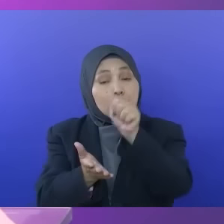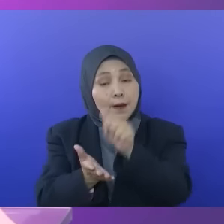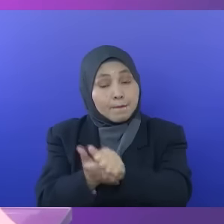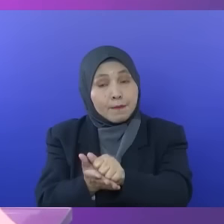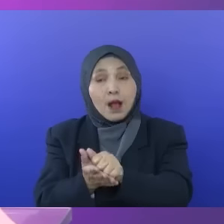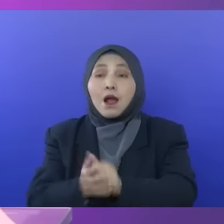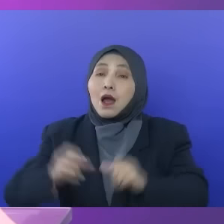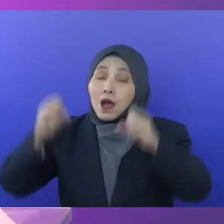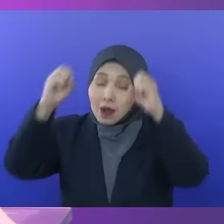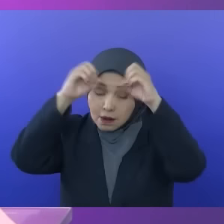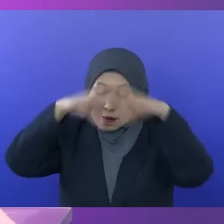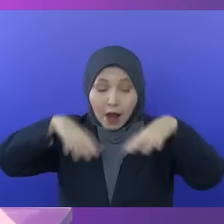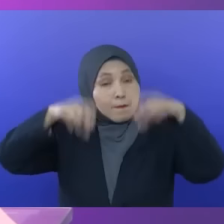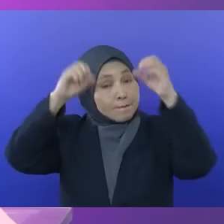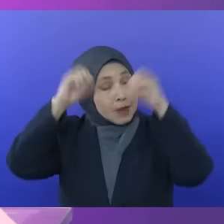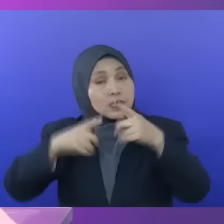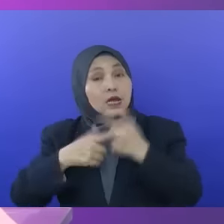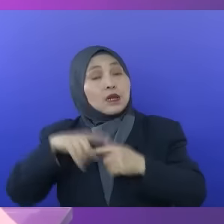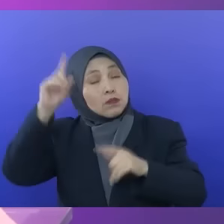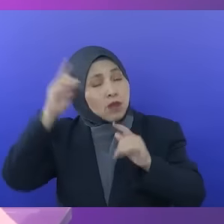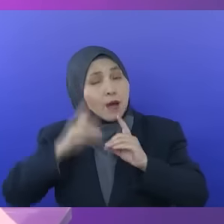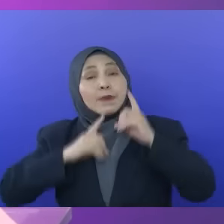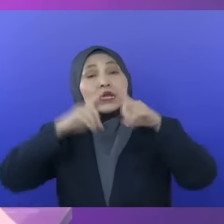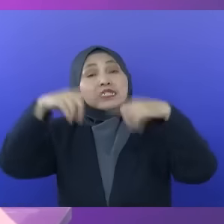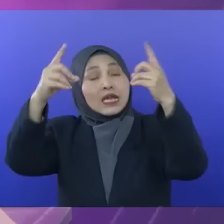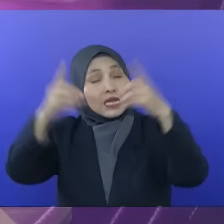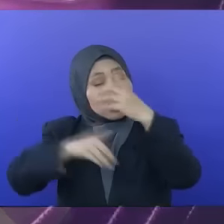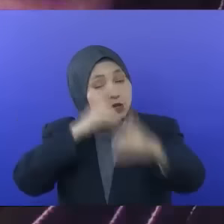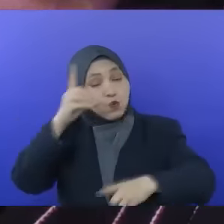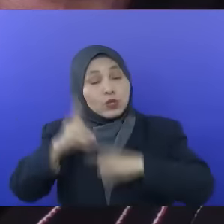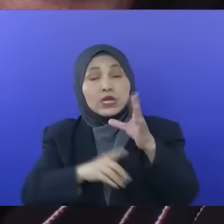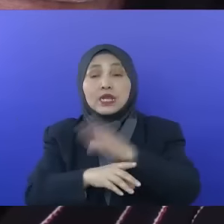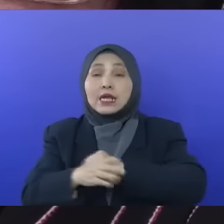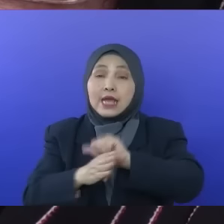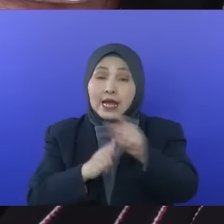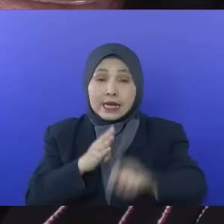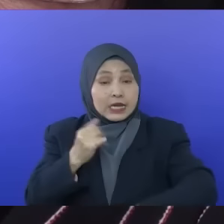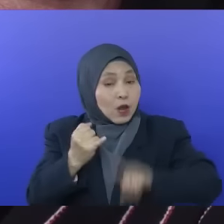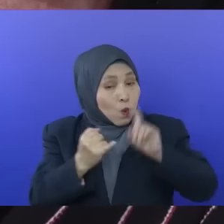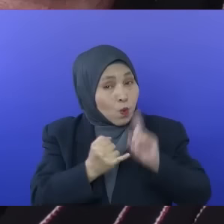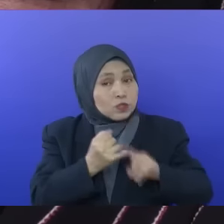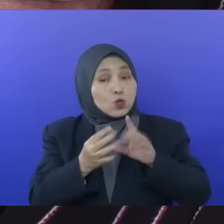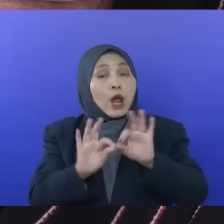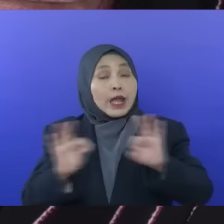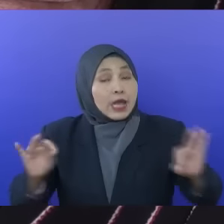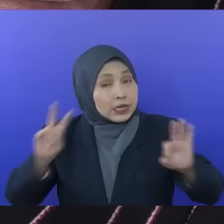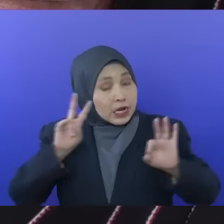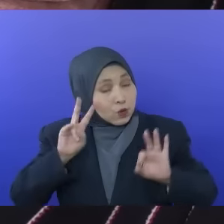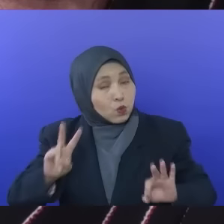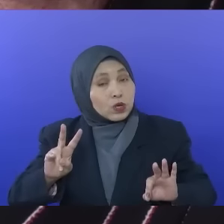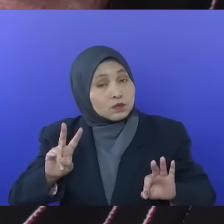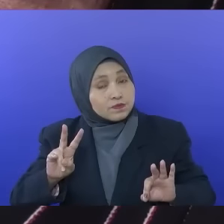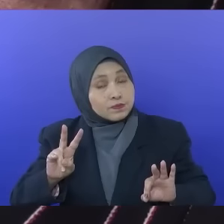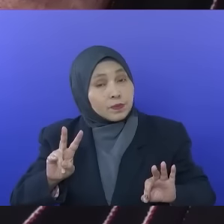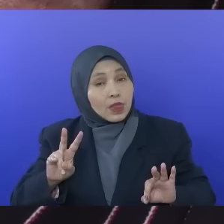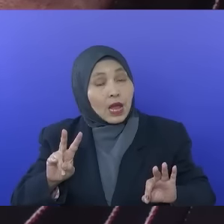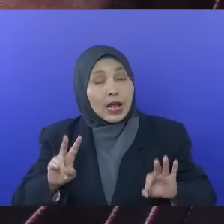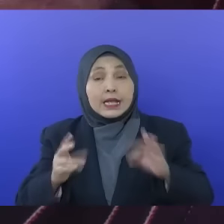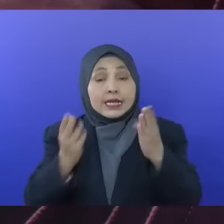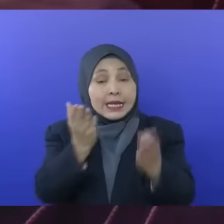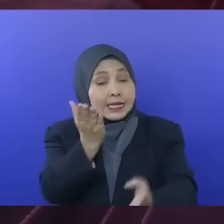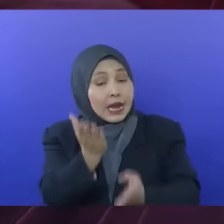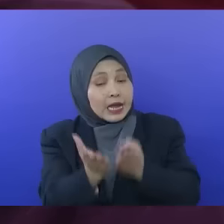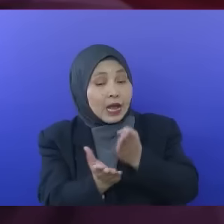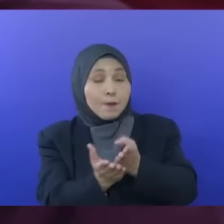daripada Allah untuk berjaya di dunia dan juga di akhirat dan di ujung ayat yang kedua itu Allah menyatakan Hidayah